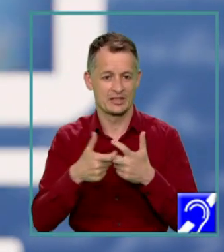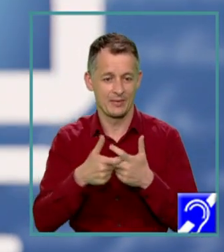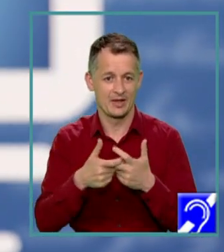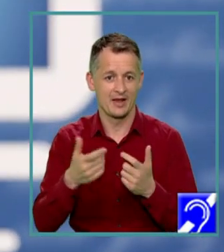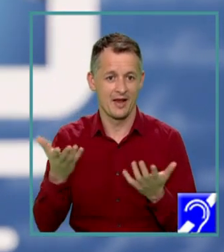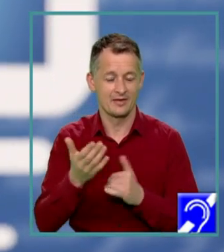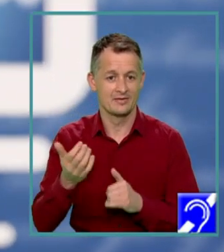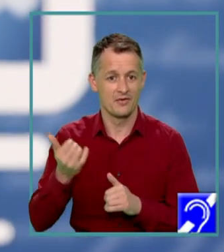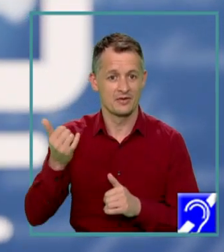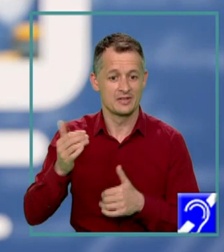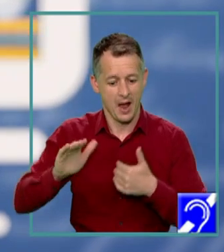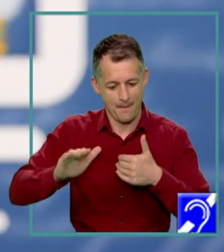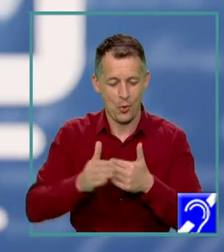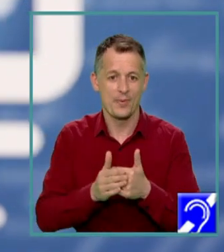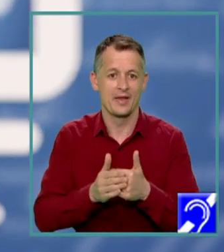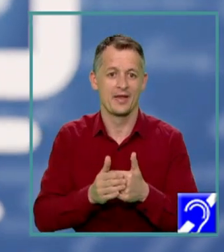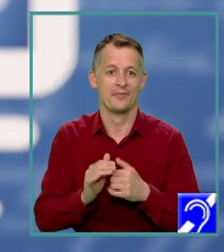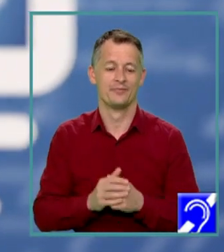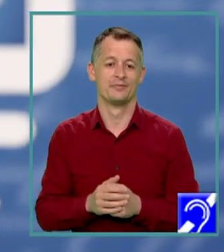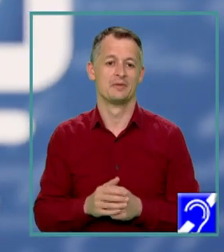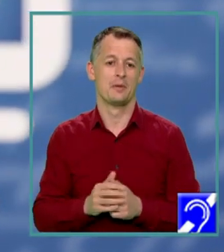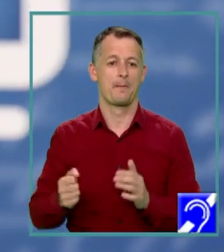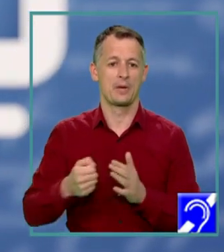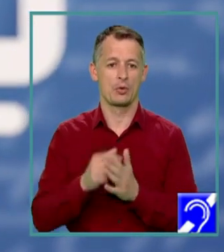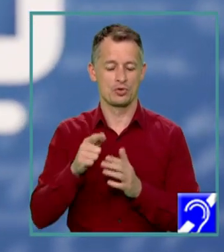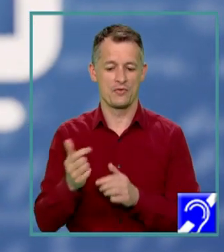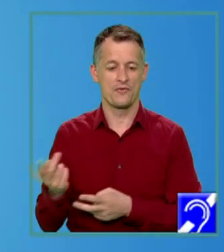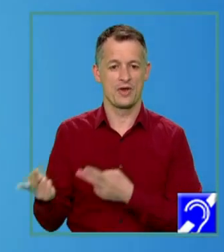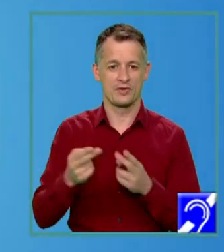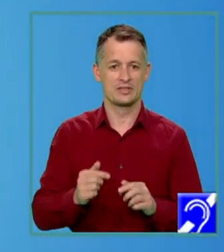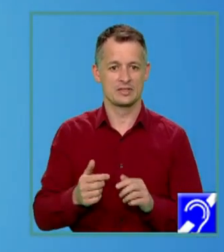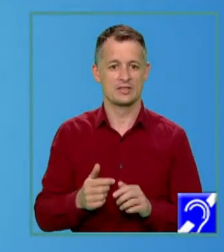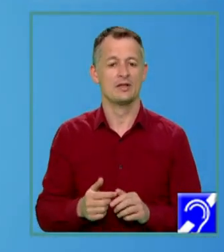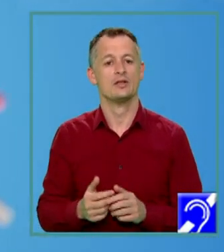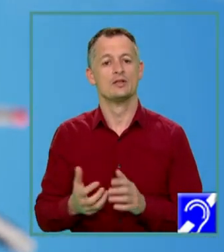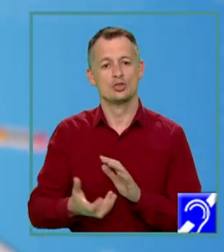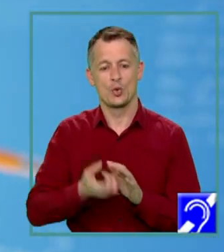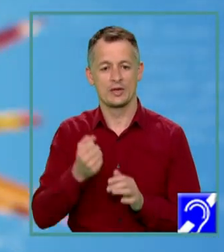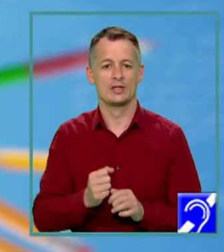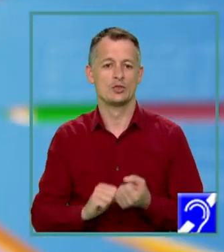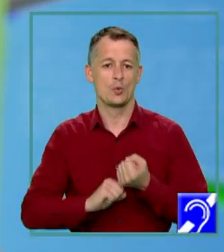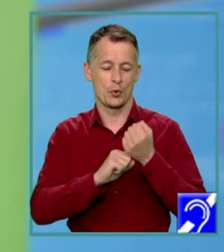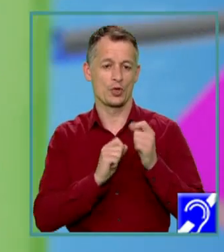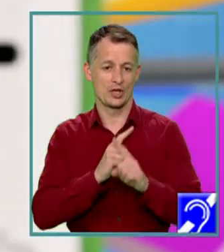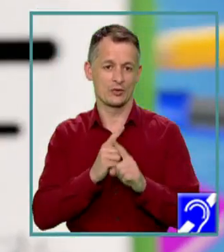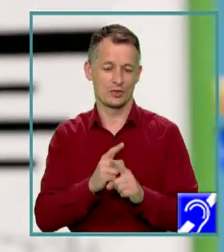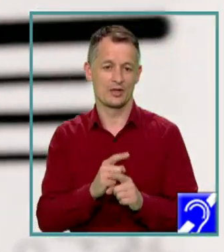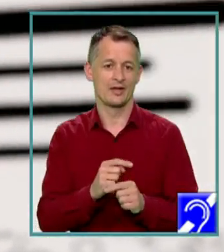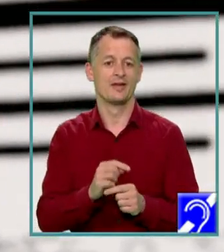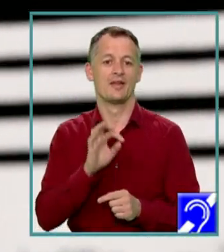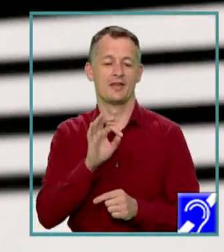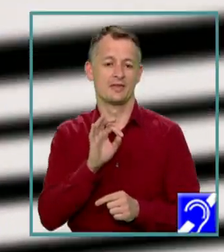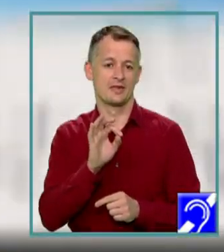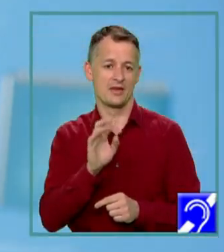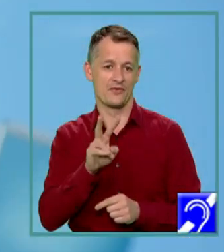care se apropie până atunci vă invit să descărcați suporturile de curs de pe pagina de Facebook cele școala TVR intrați și dați un